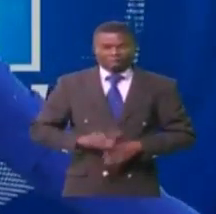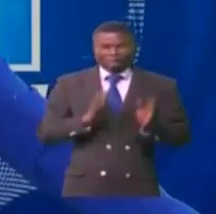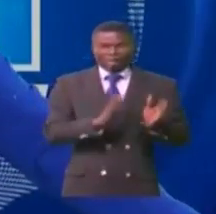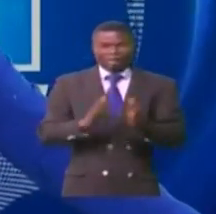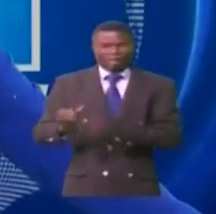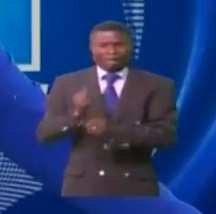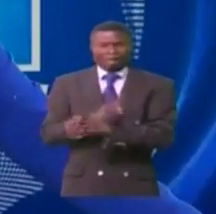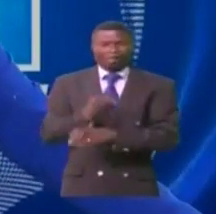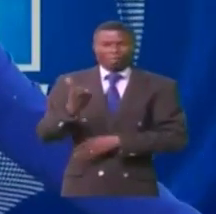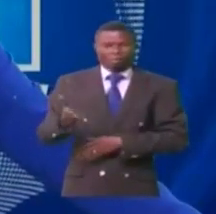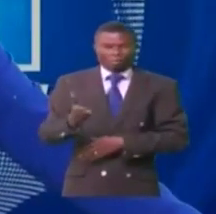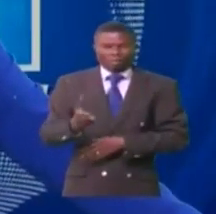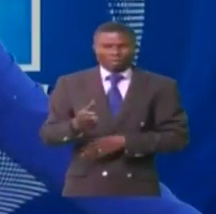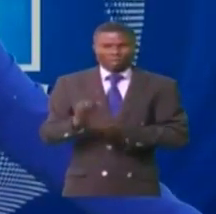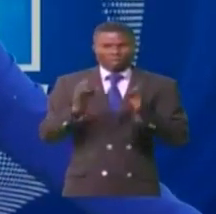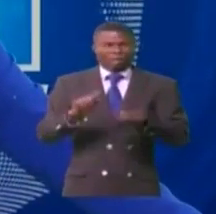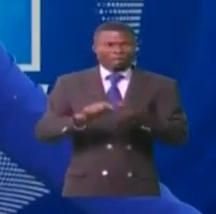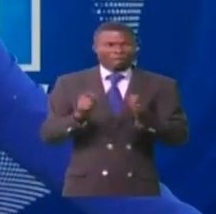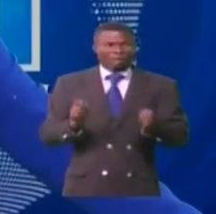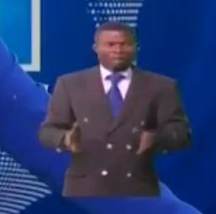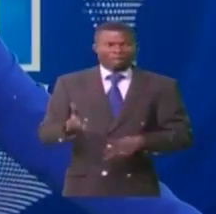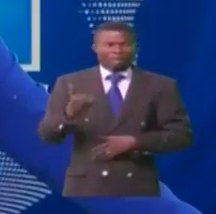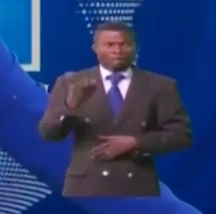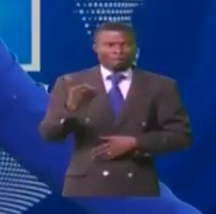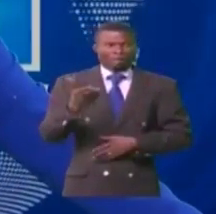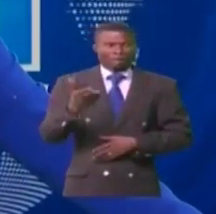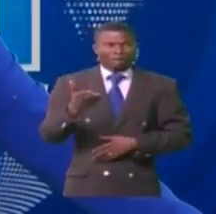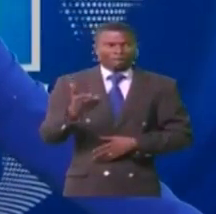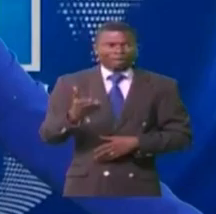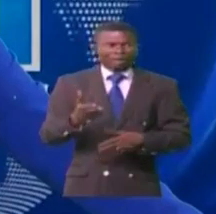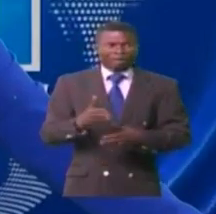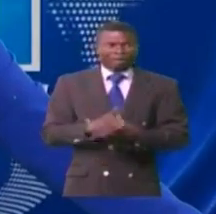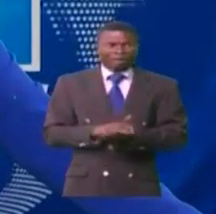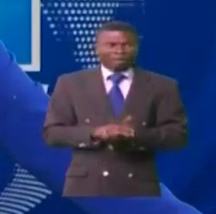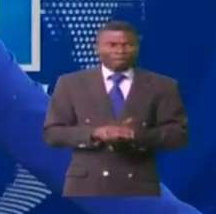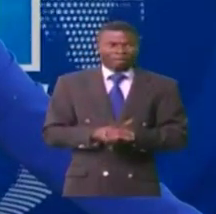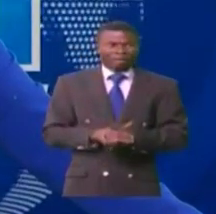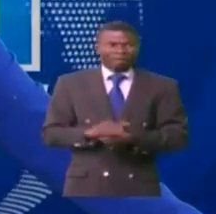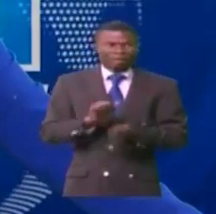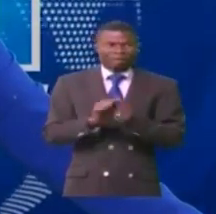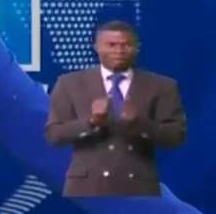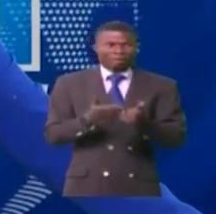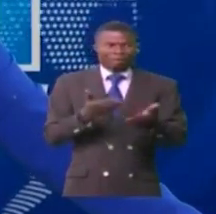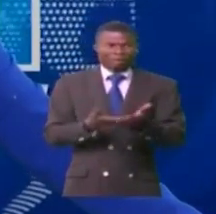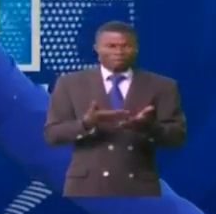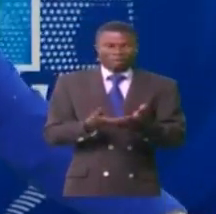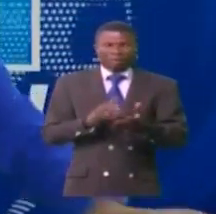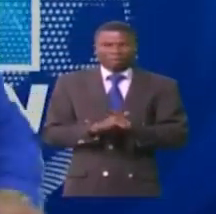train, comme nous dit Pierre Kibambe-Somwe et Faustin Masola.